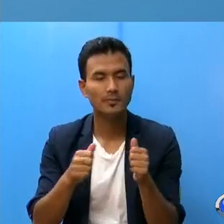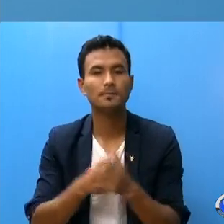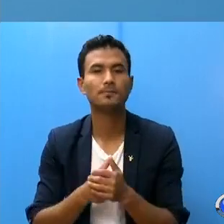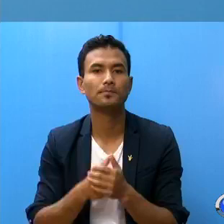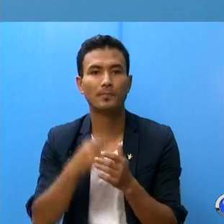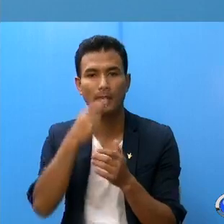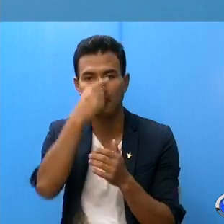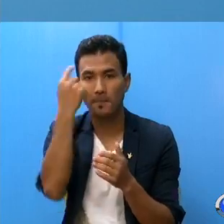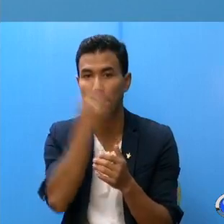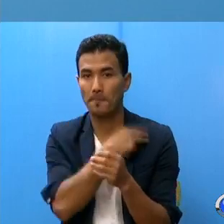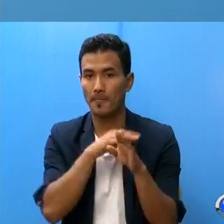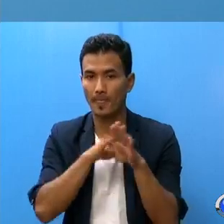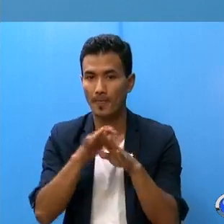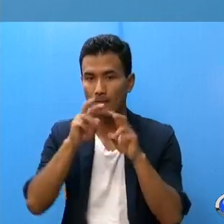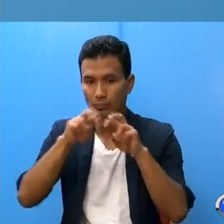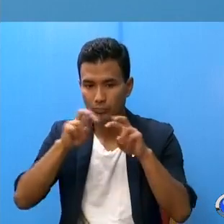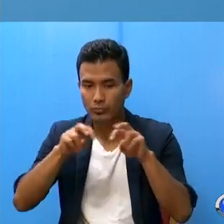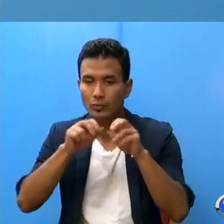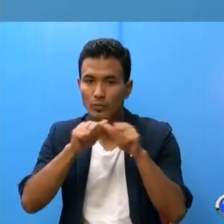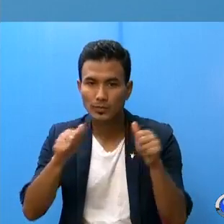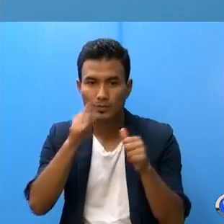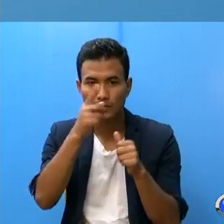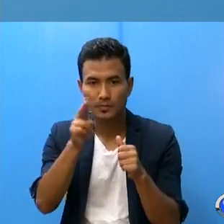पुर्भ